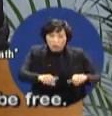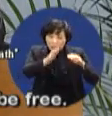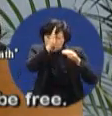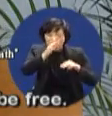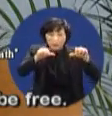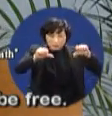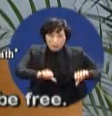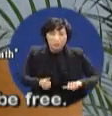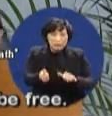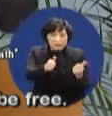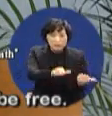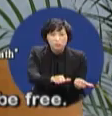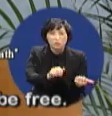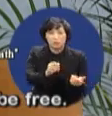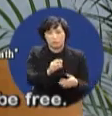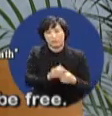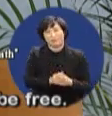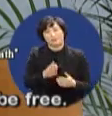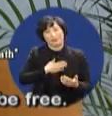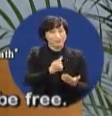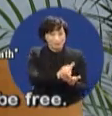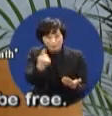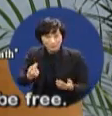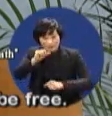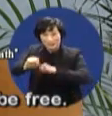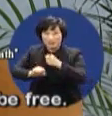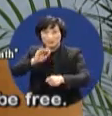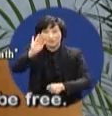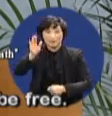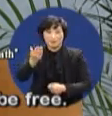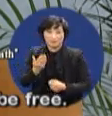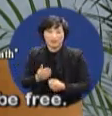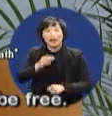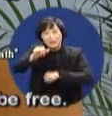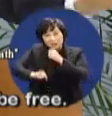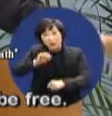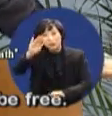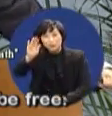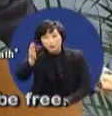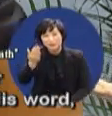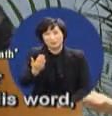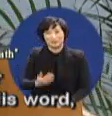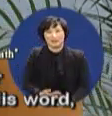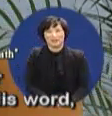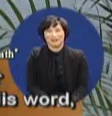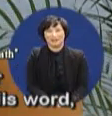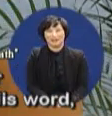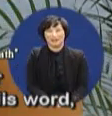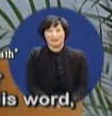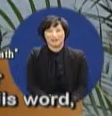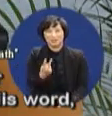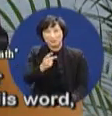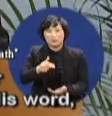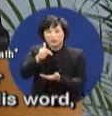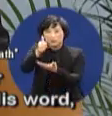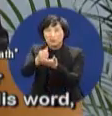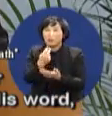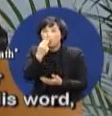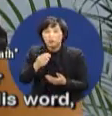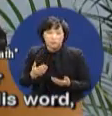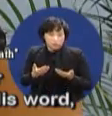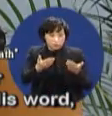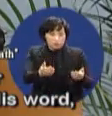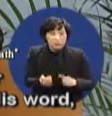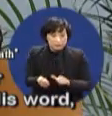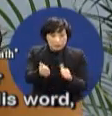질병과 사망과 지옥에서 자유해야 합니다. 자유해야 합니다. 그리고 주님이 자기 목숨을